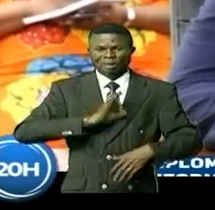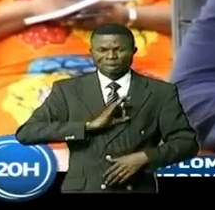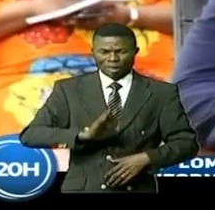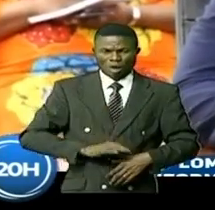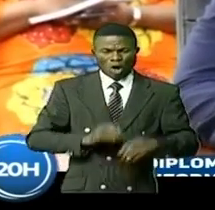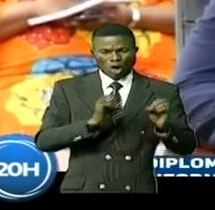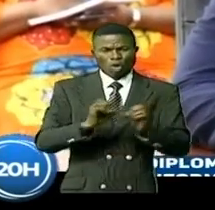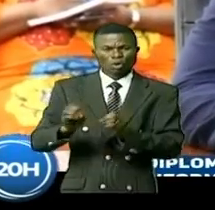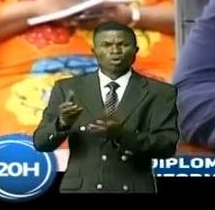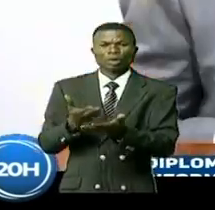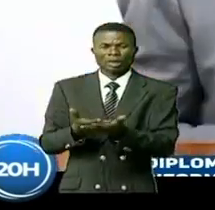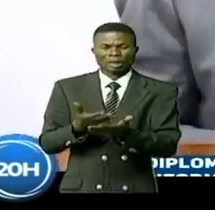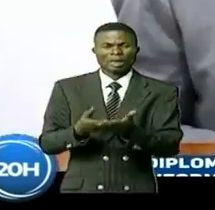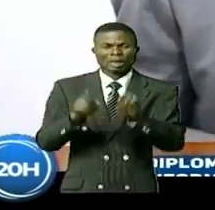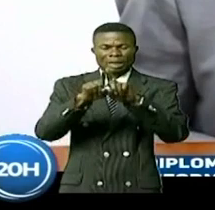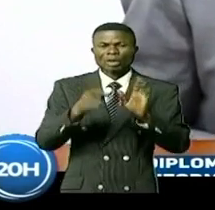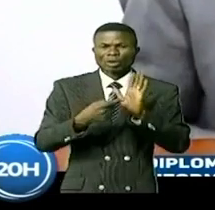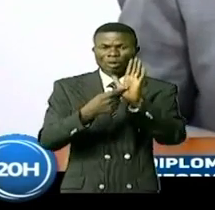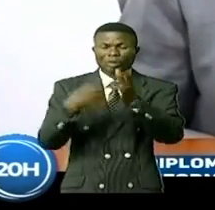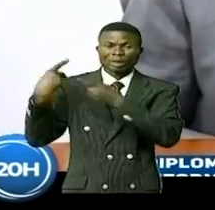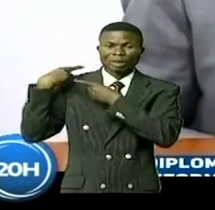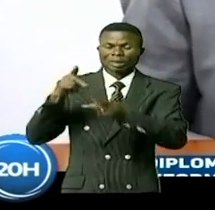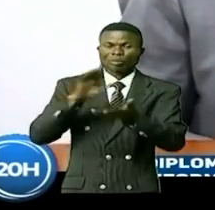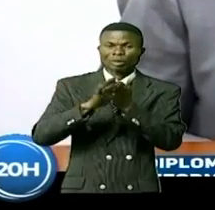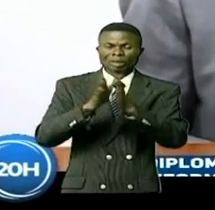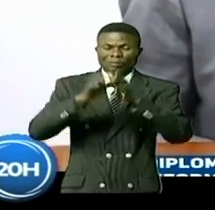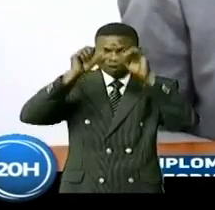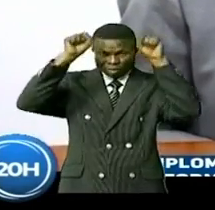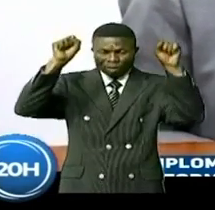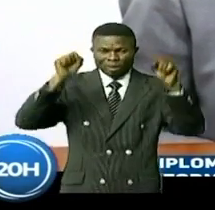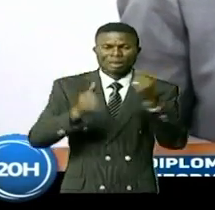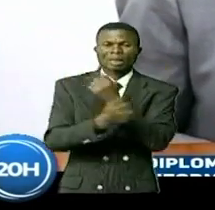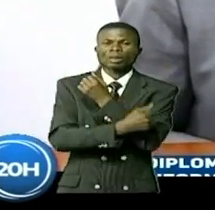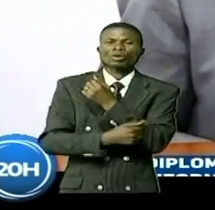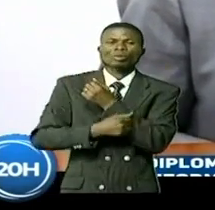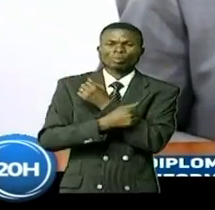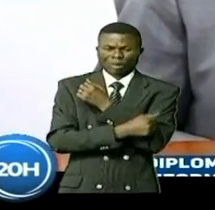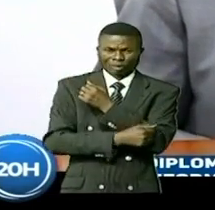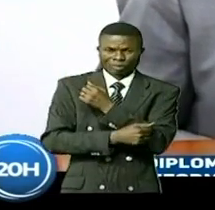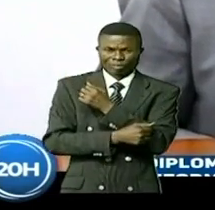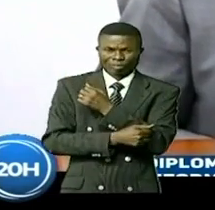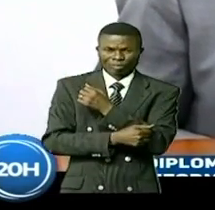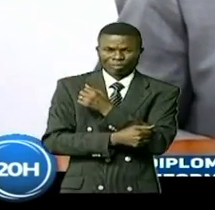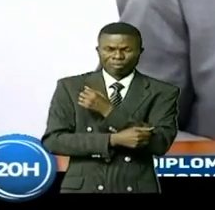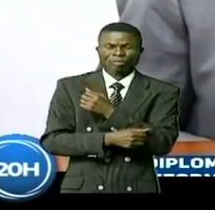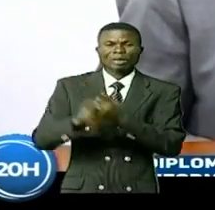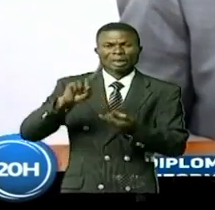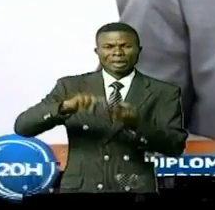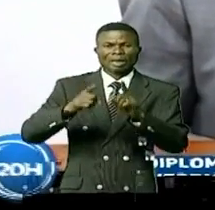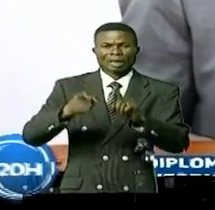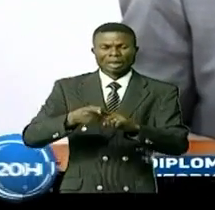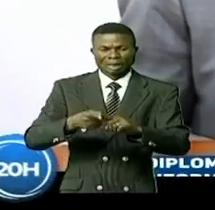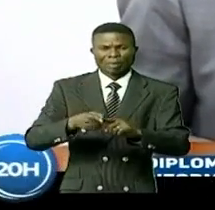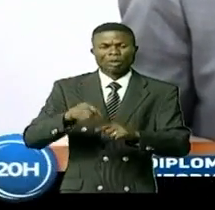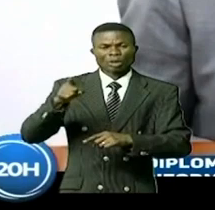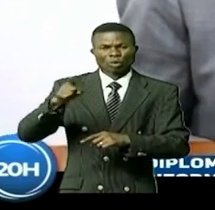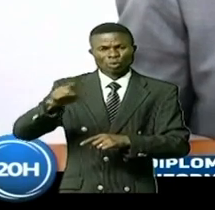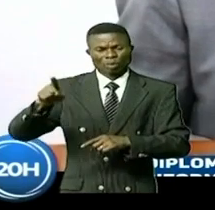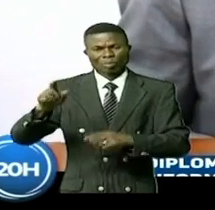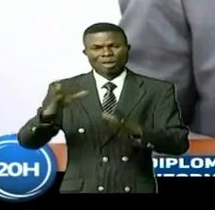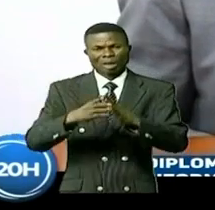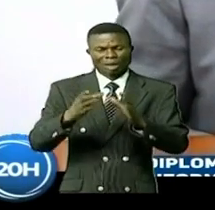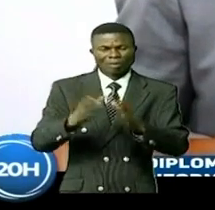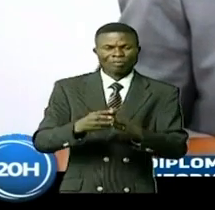a présenté depuis son arrivée au pouvoir dans ses relations avec